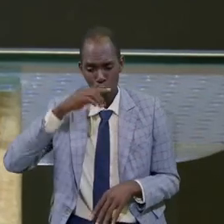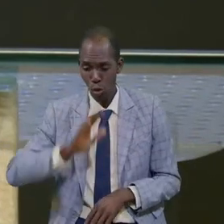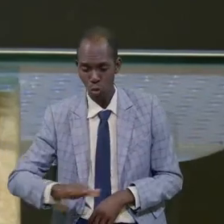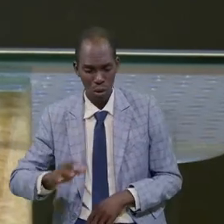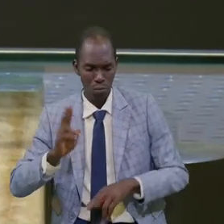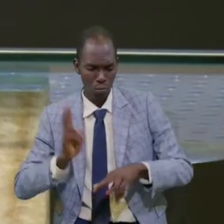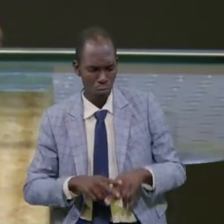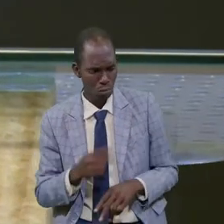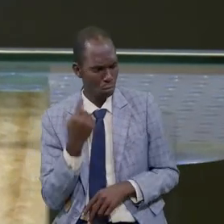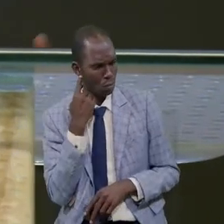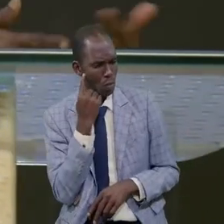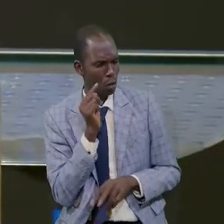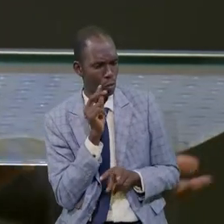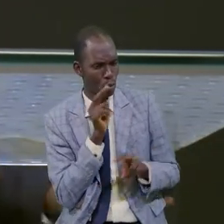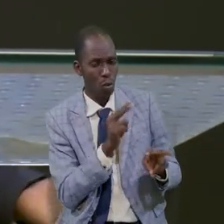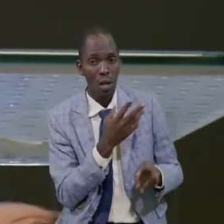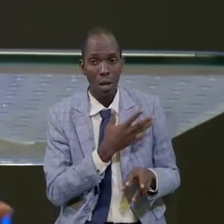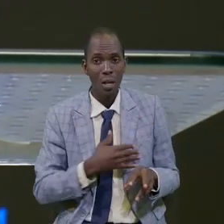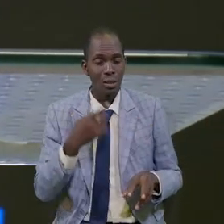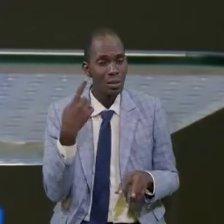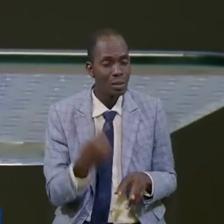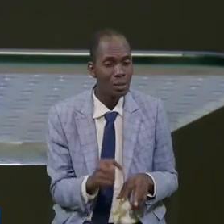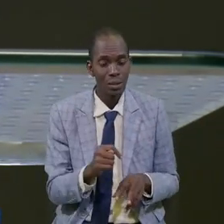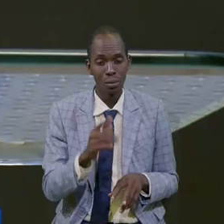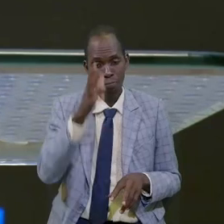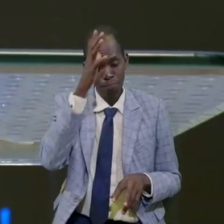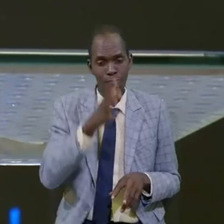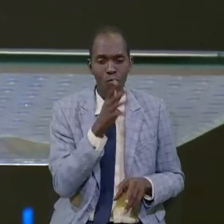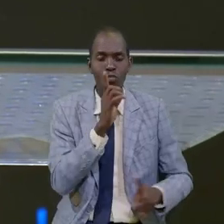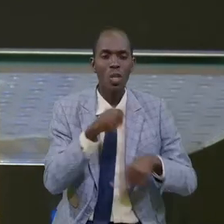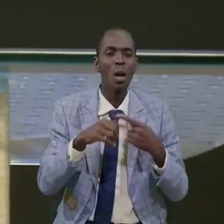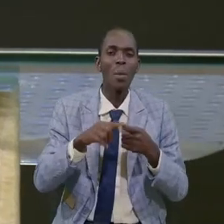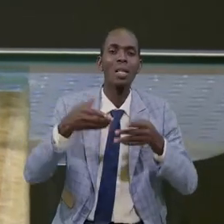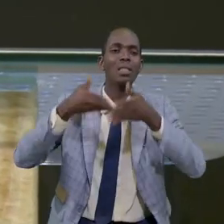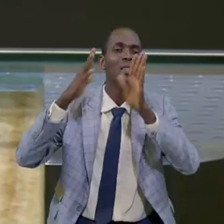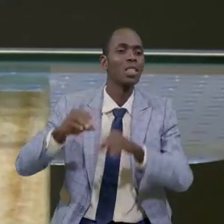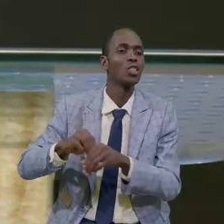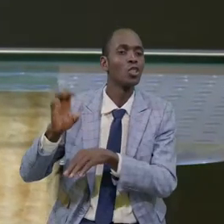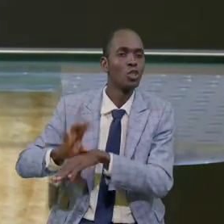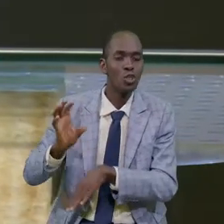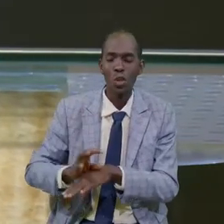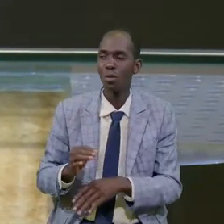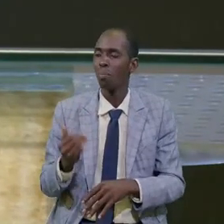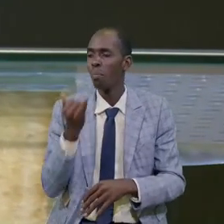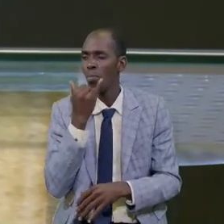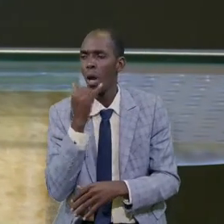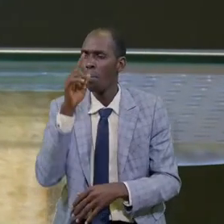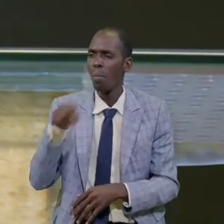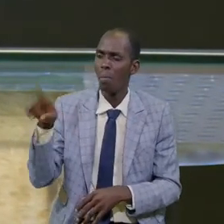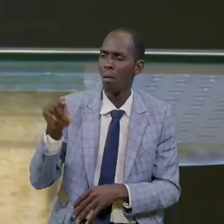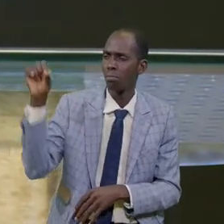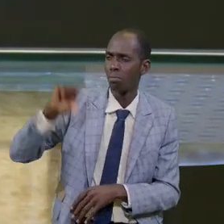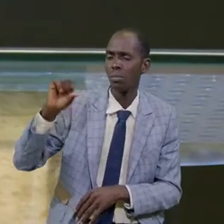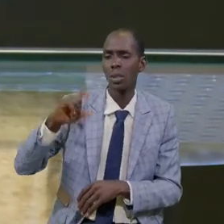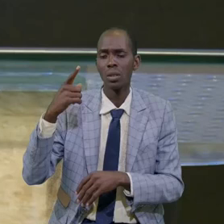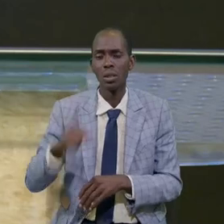sont là et ils parlent de leur pasteur local, ils parlent de l'église. Ils n'ont